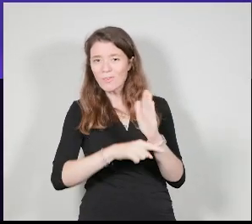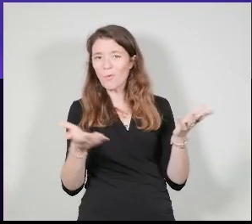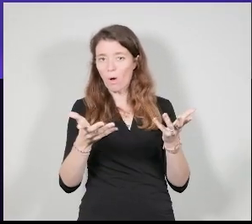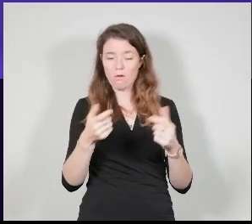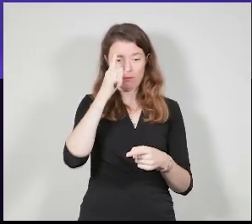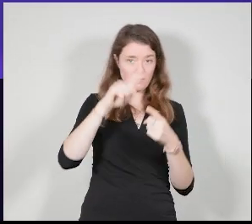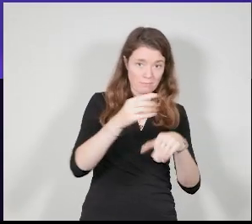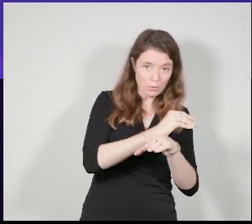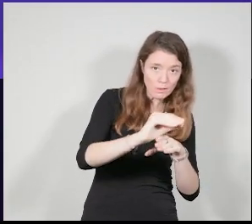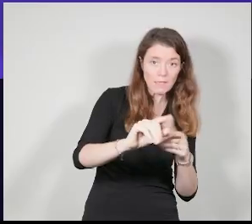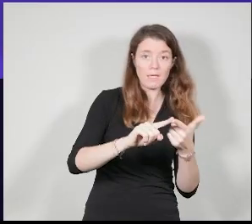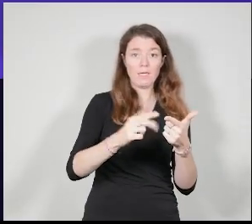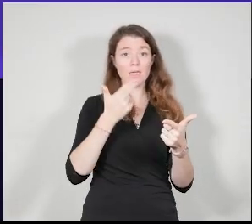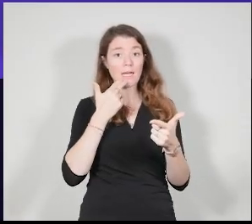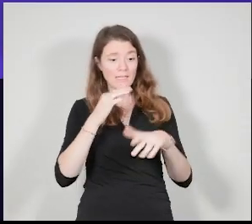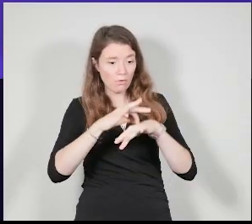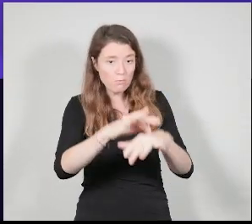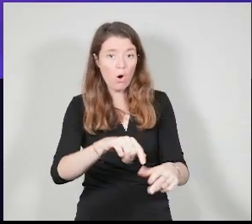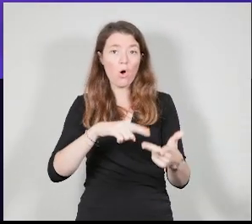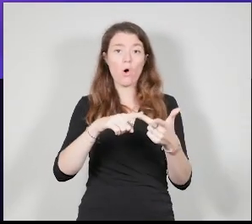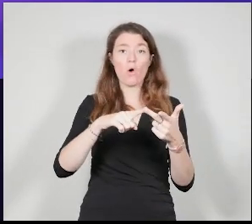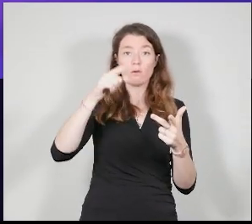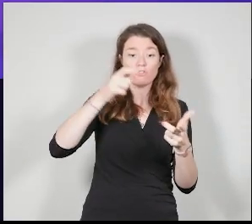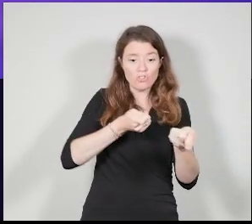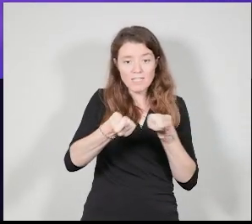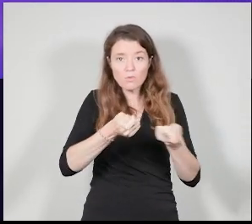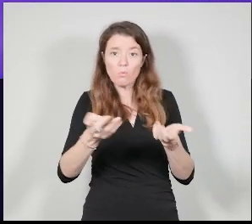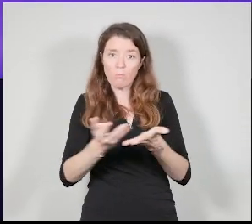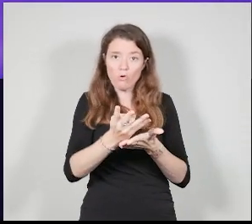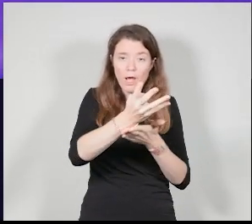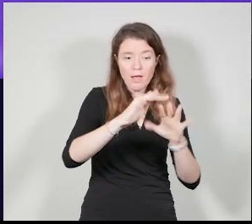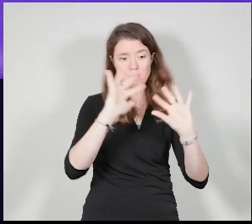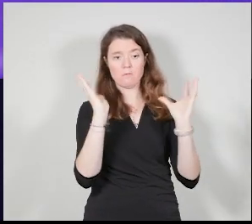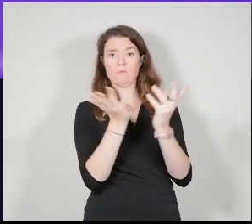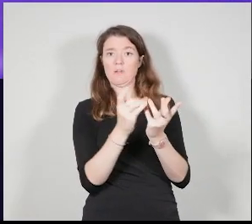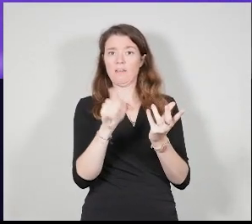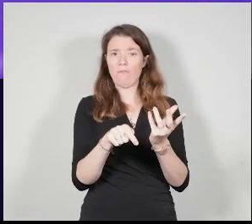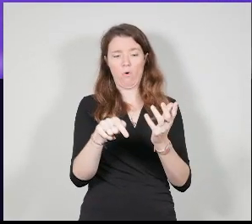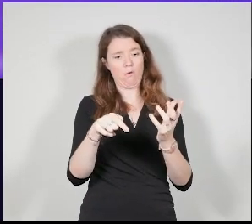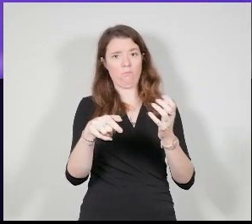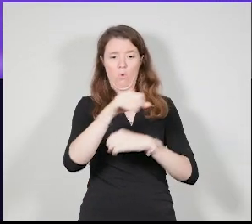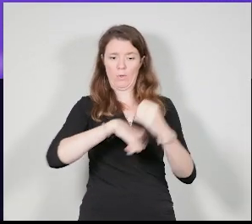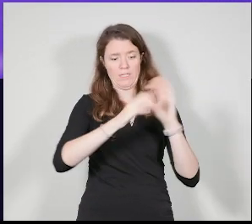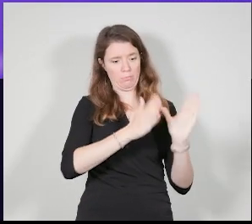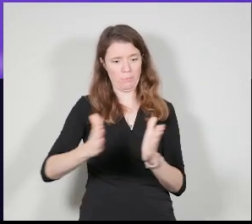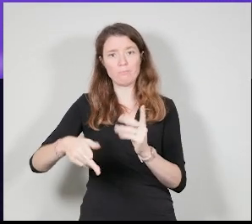la sécurité, sur le plan de la qualité des accompagnements, sur le plan de l'ingénierie, le portage des projets, les choses soient un peu plus formalisées qu'elles ne le sont aujourd'hui,